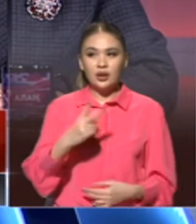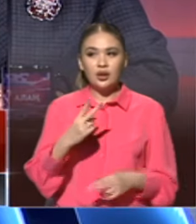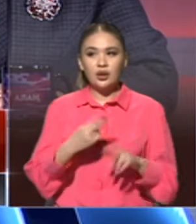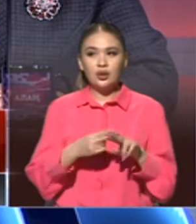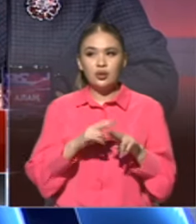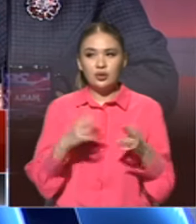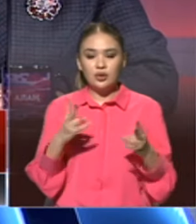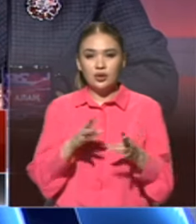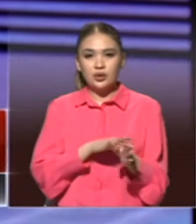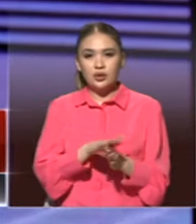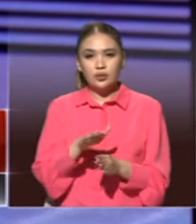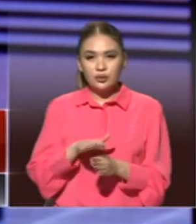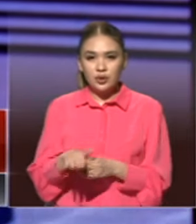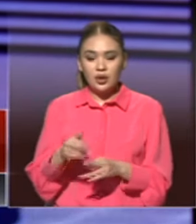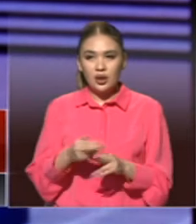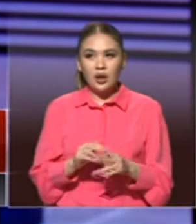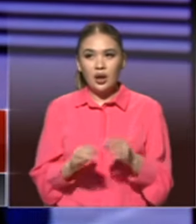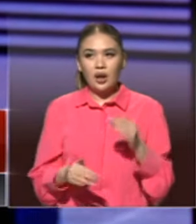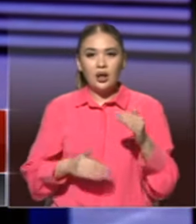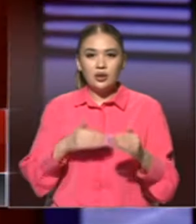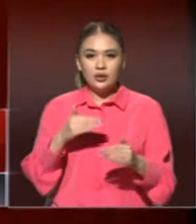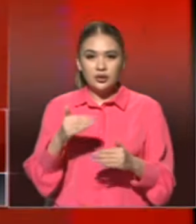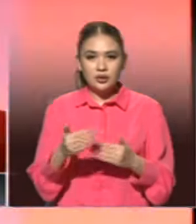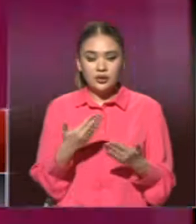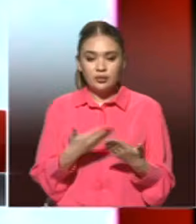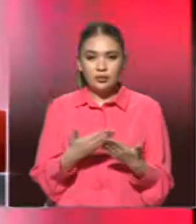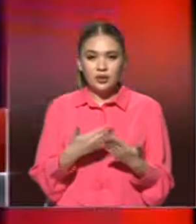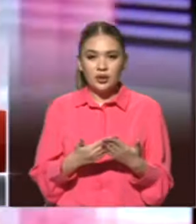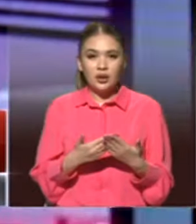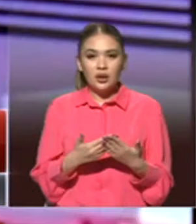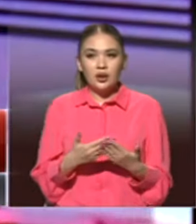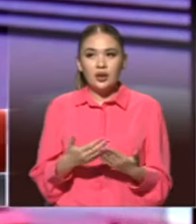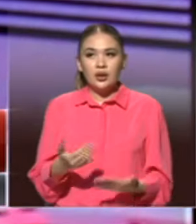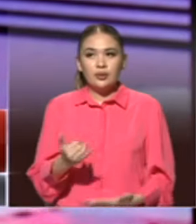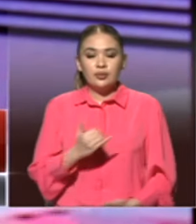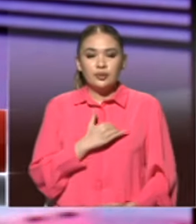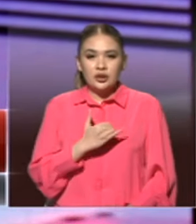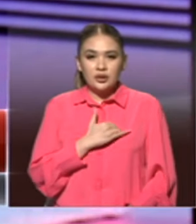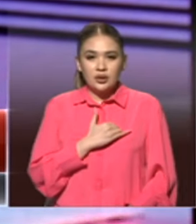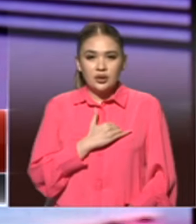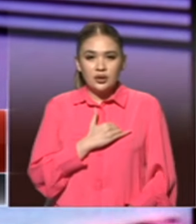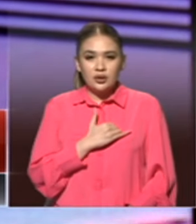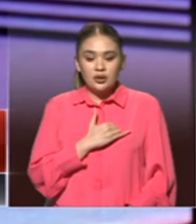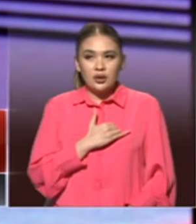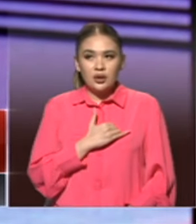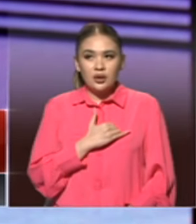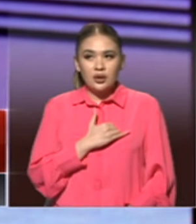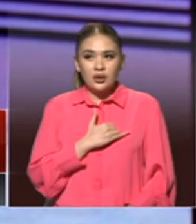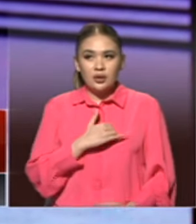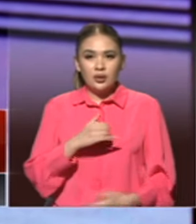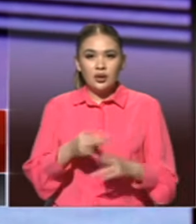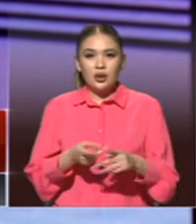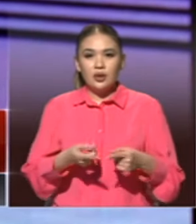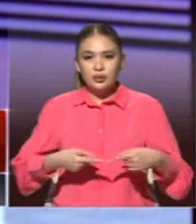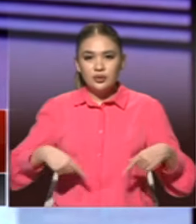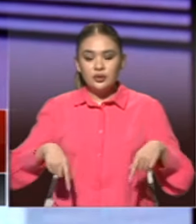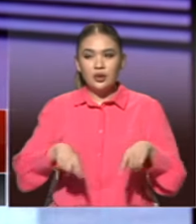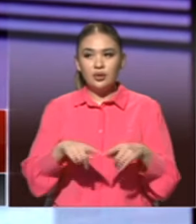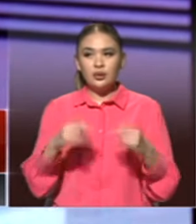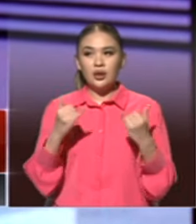бастау керек. Ал аудан айтсам, негізі біздің қазір ауыл ел бесігі дейміз ғой, аудан